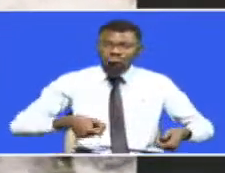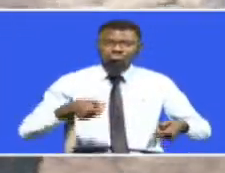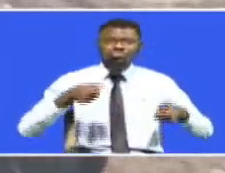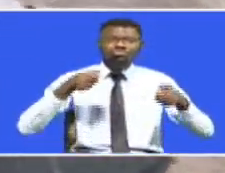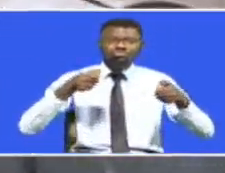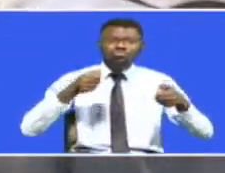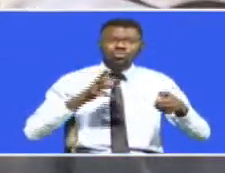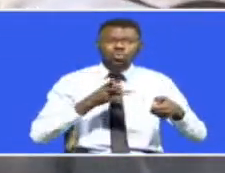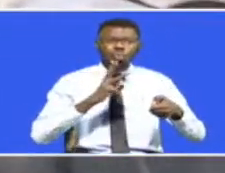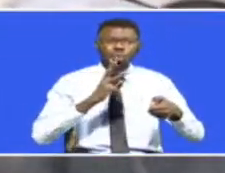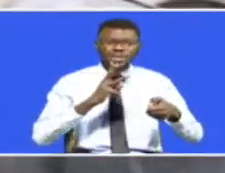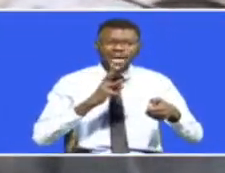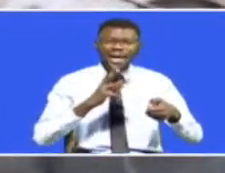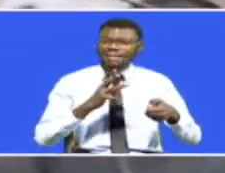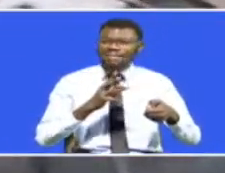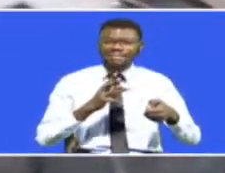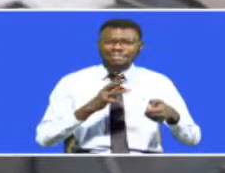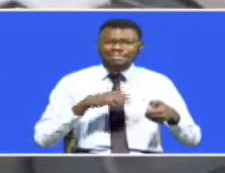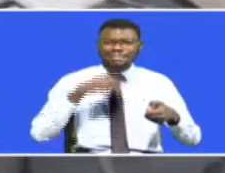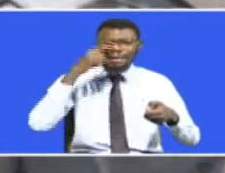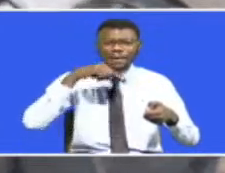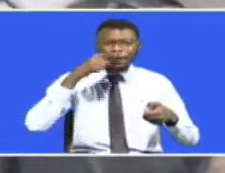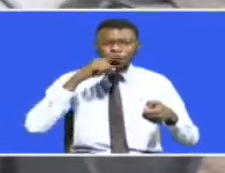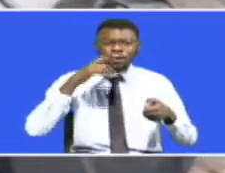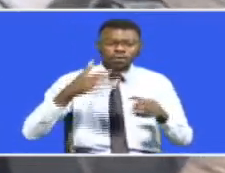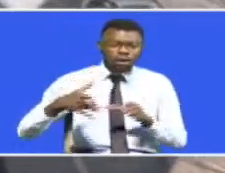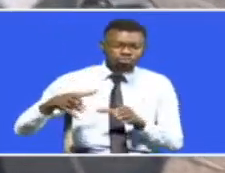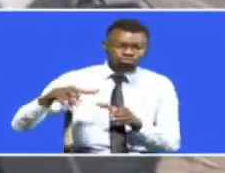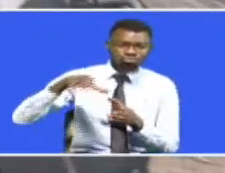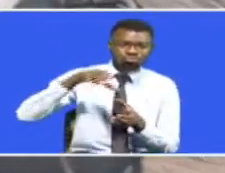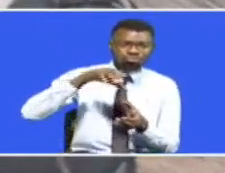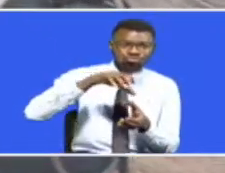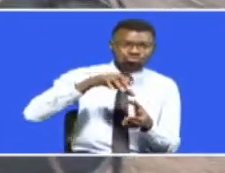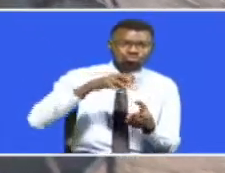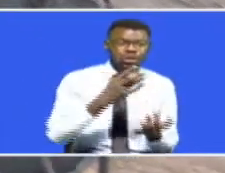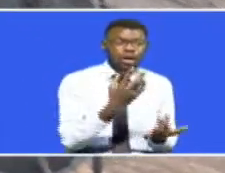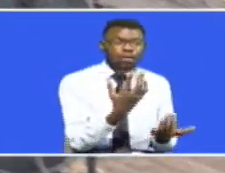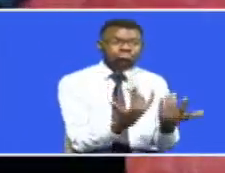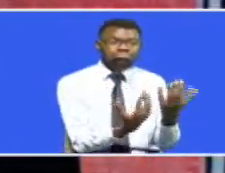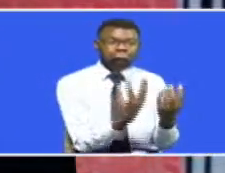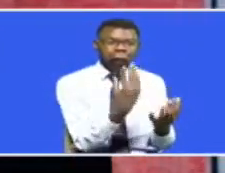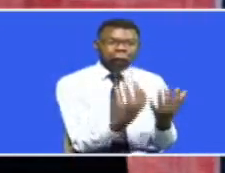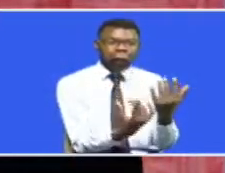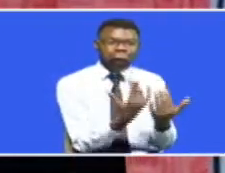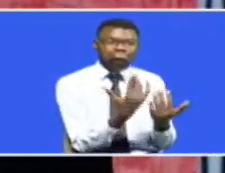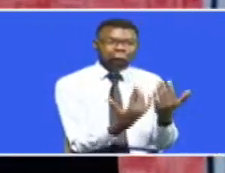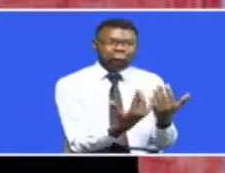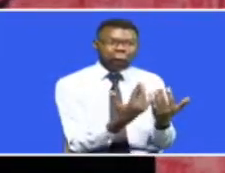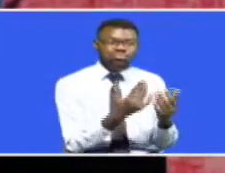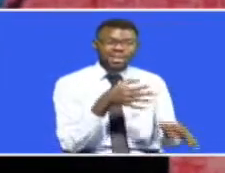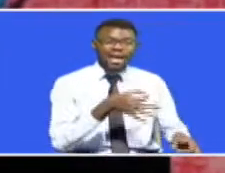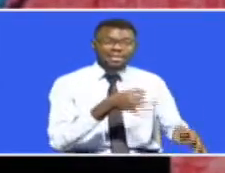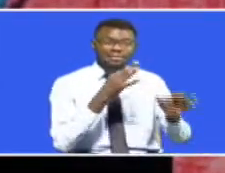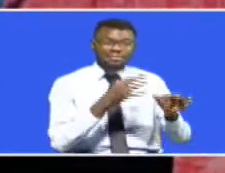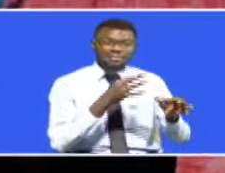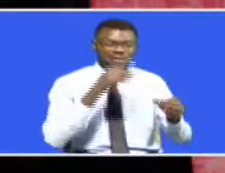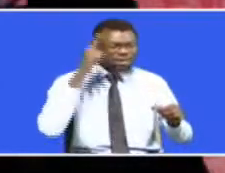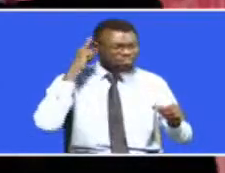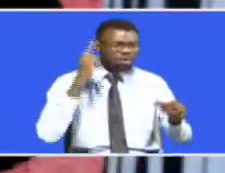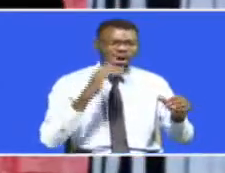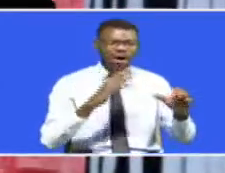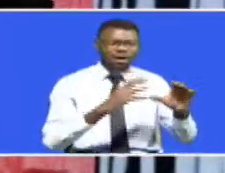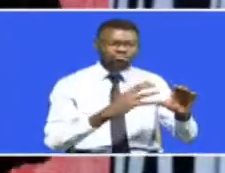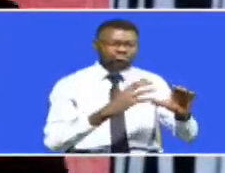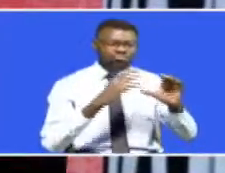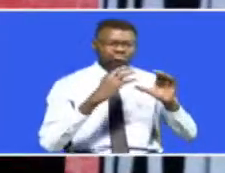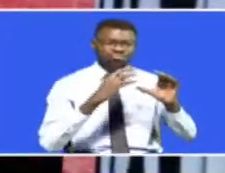water and add it directly to the boiling mixture in the dark drums. Sisi juu hizi jina mbashi nazionaga. Nasikia